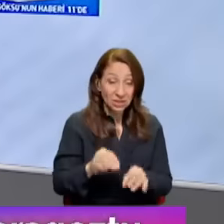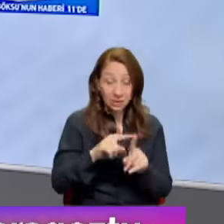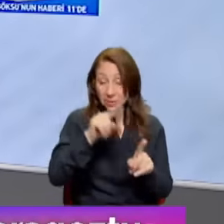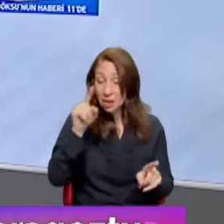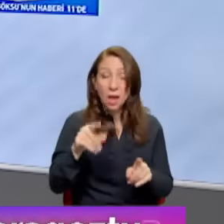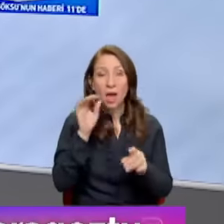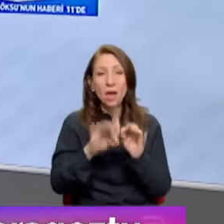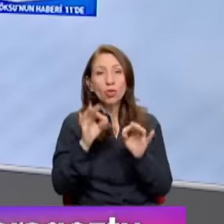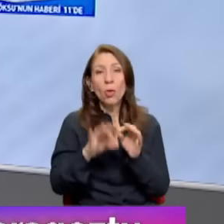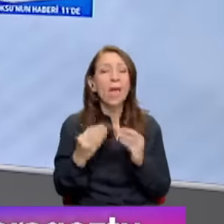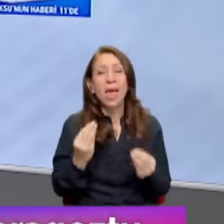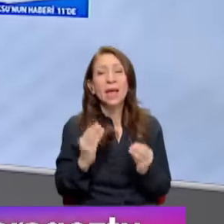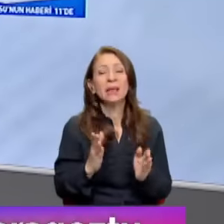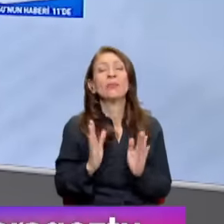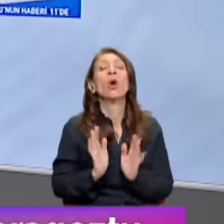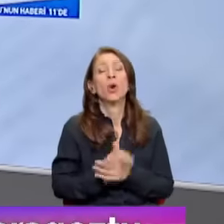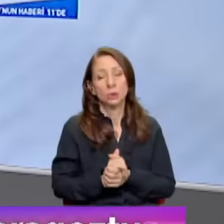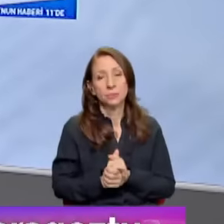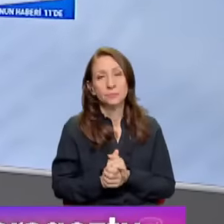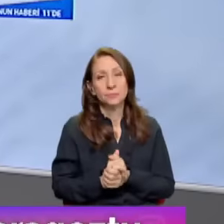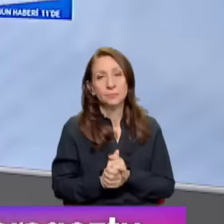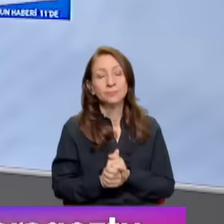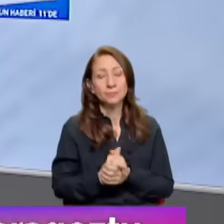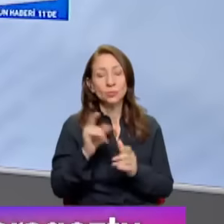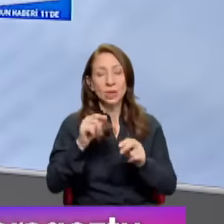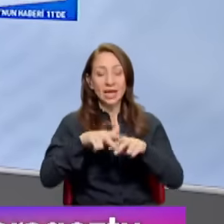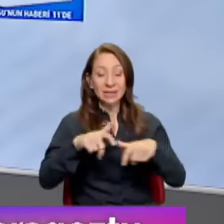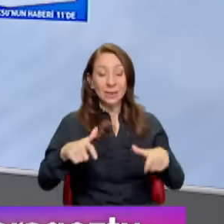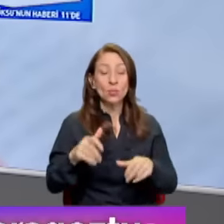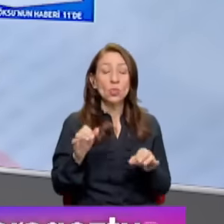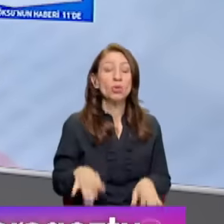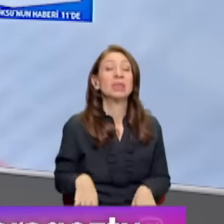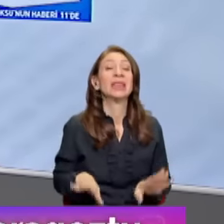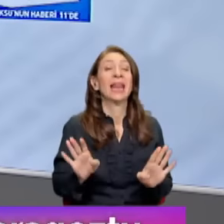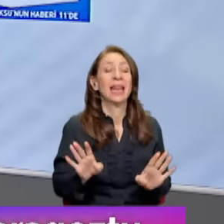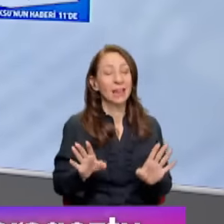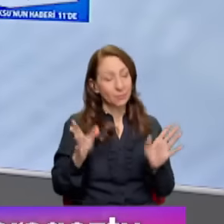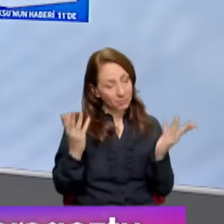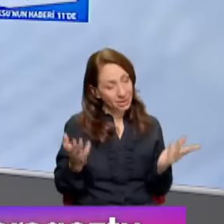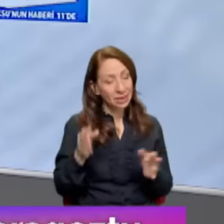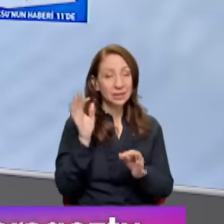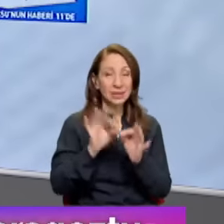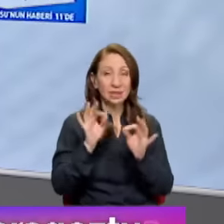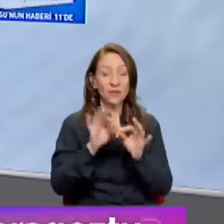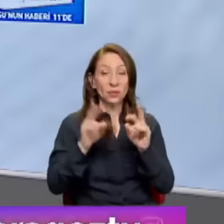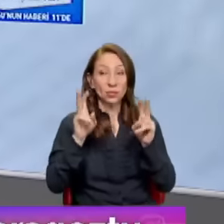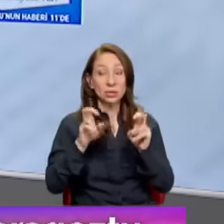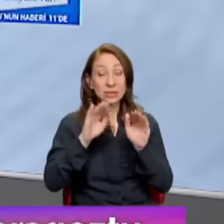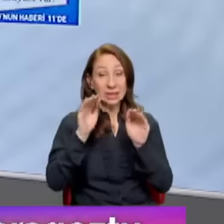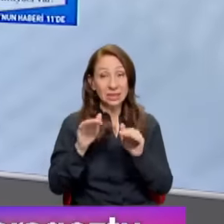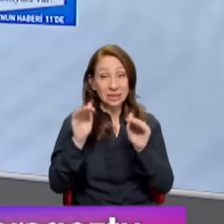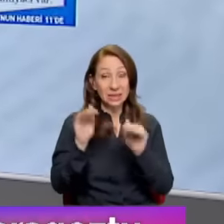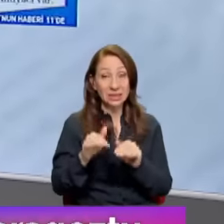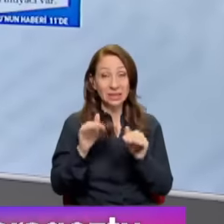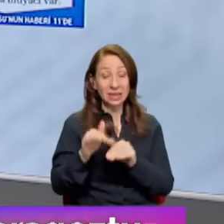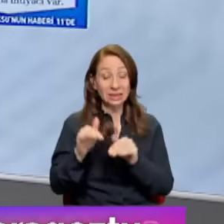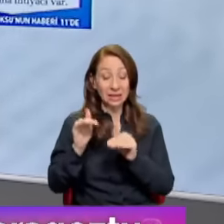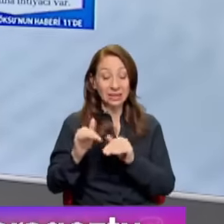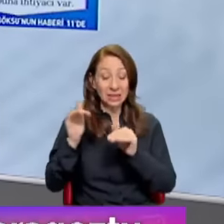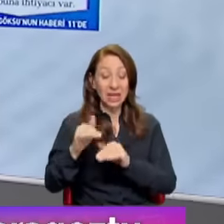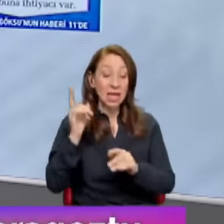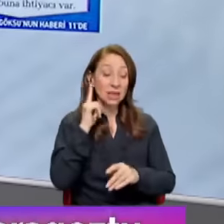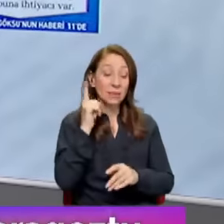ekonomide işler yolunda gidiyor mu gitmiyor mu bugün başlığımız mümkün değil Peki tasarruf konusu geldik geldik geldik itibardan